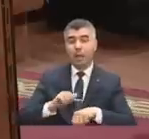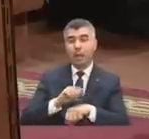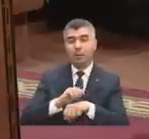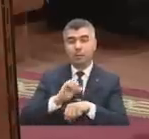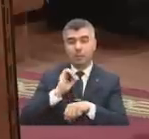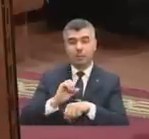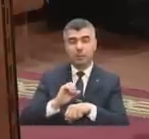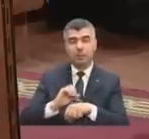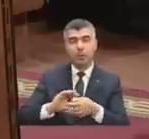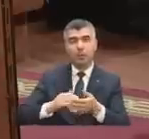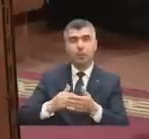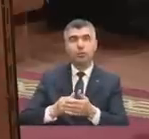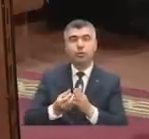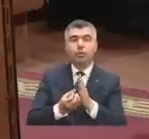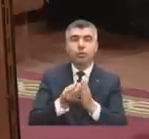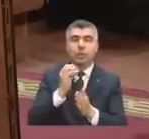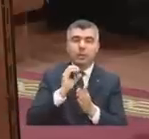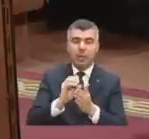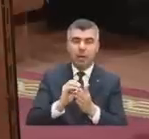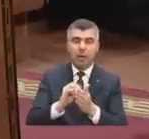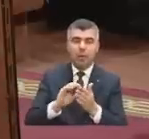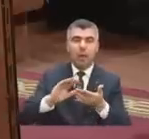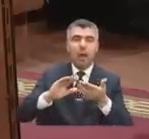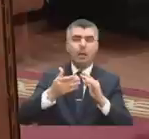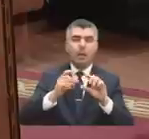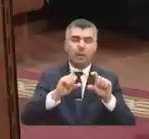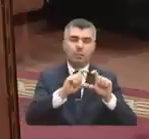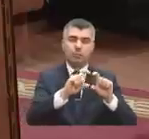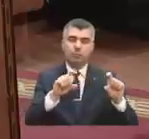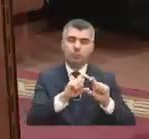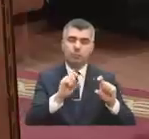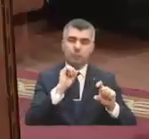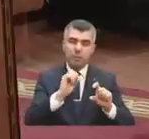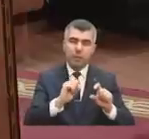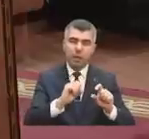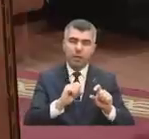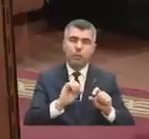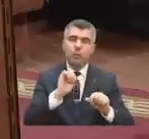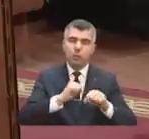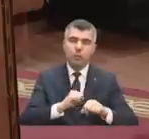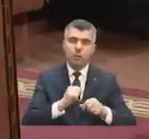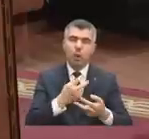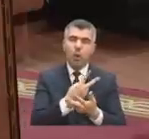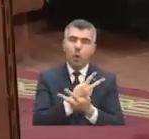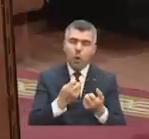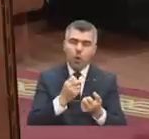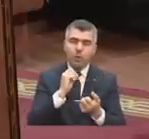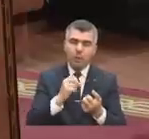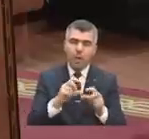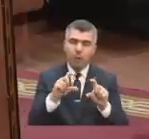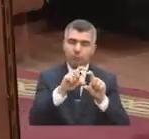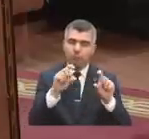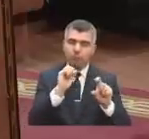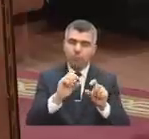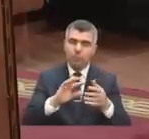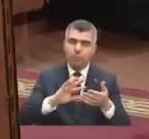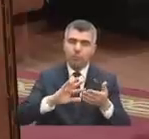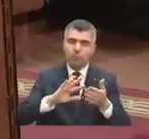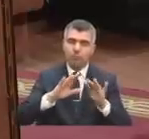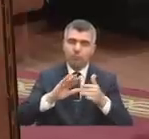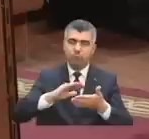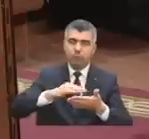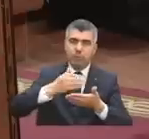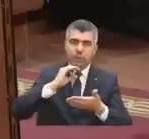برقم باحداث العديد من المنصات الرقميه الى اخره وكذا